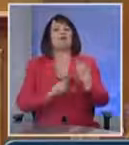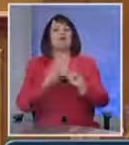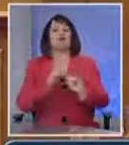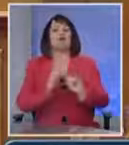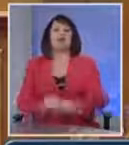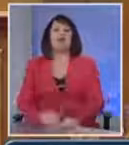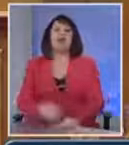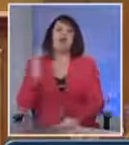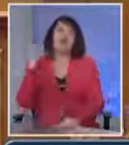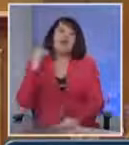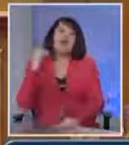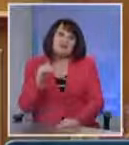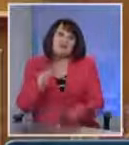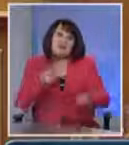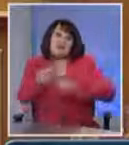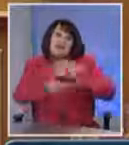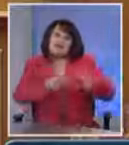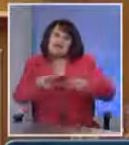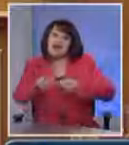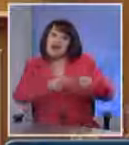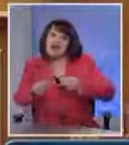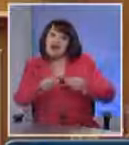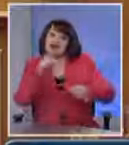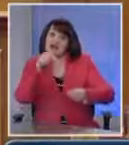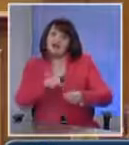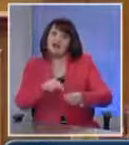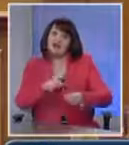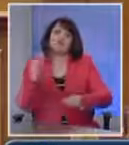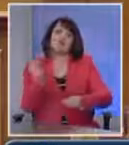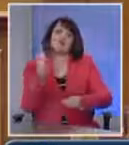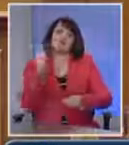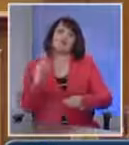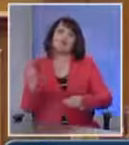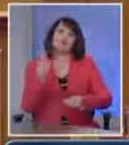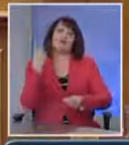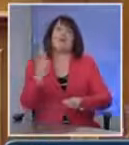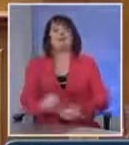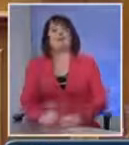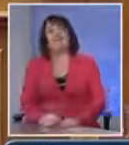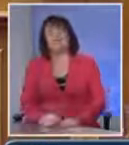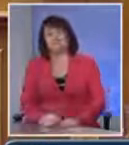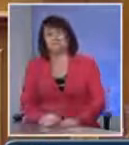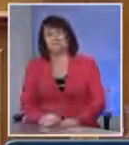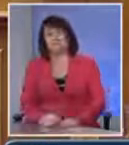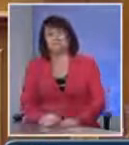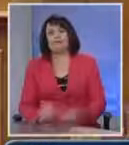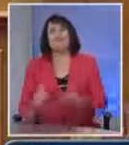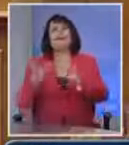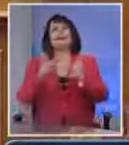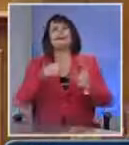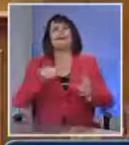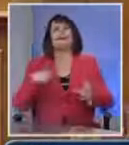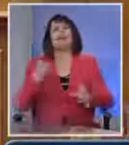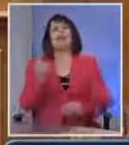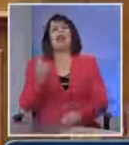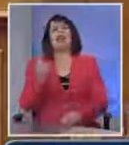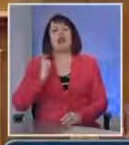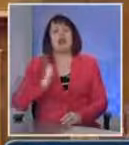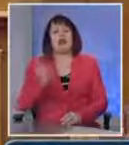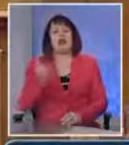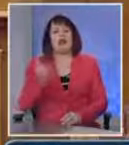Θυσία λοιπόν στο παζάρι και αυτή η μεταρρύθμιση. Κι άλλο ένα χατήρι στους ισχυρούς των μίντια και του χρήματος, για να μιλήσω με τους